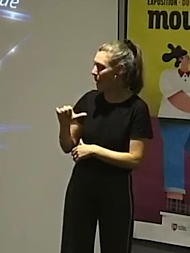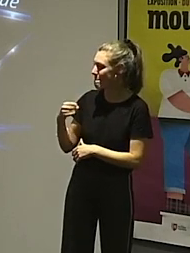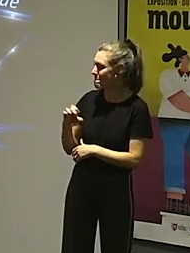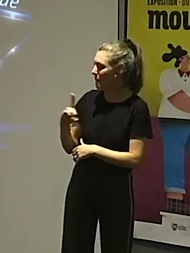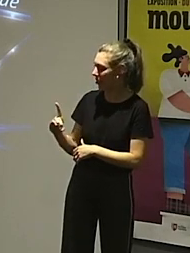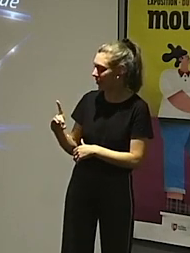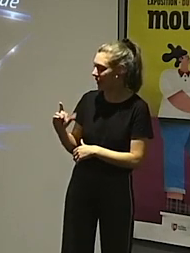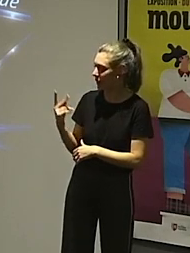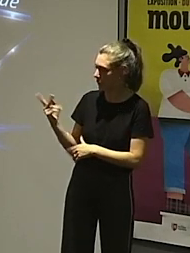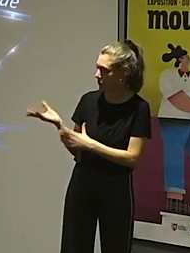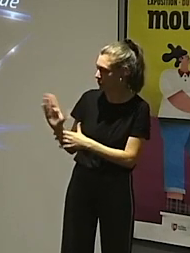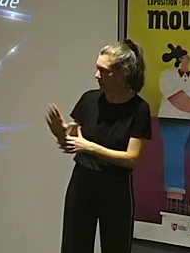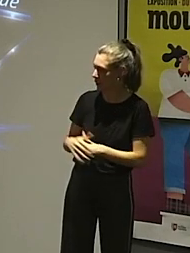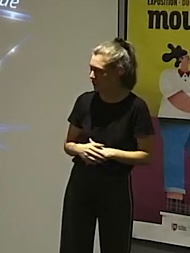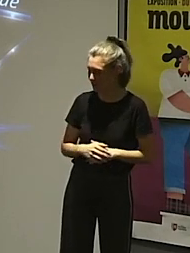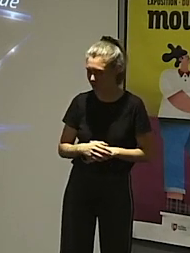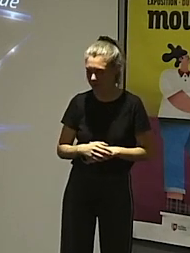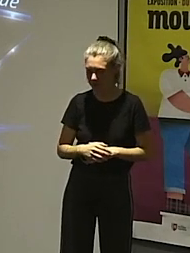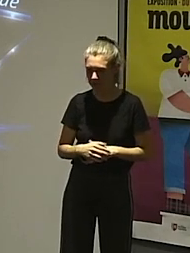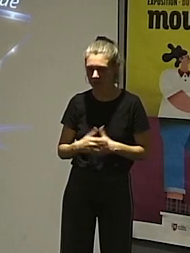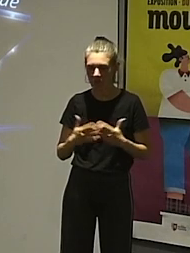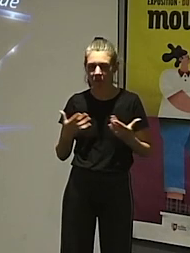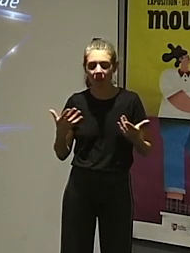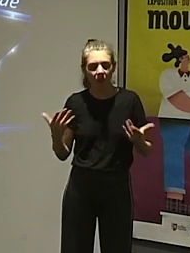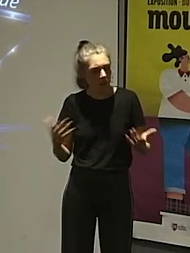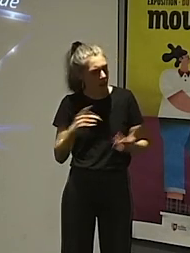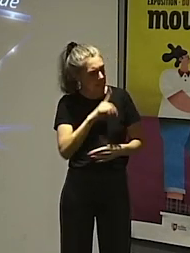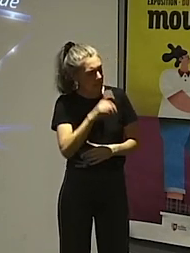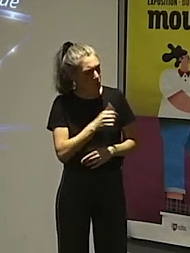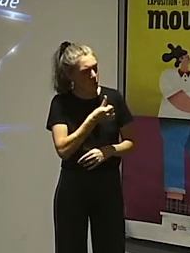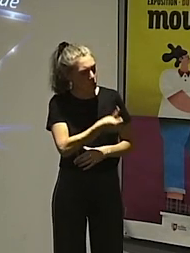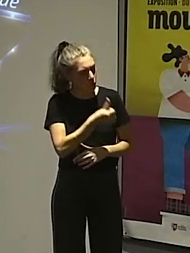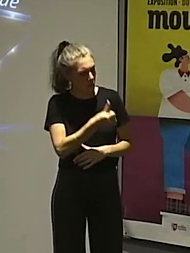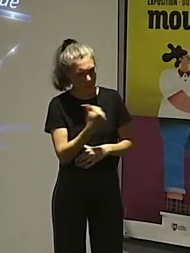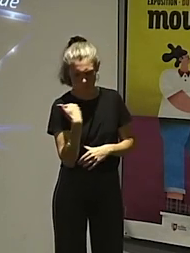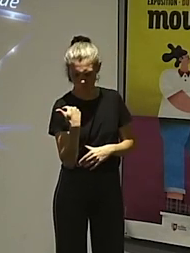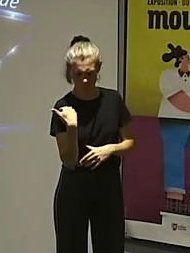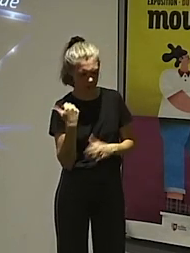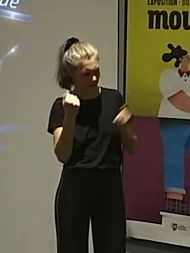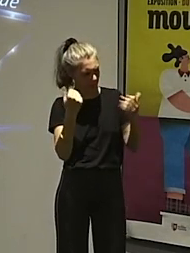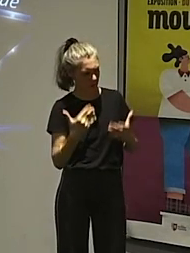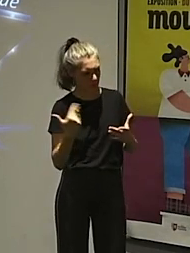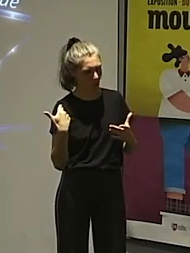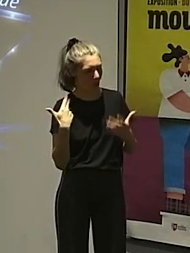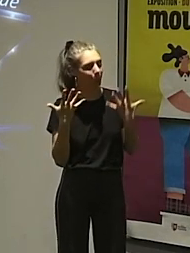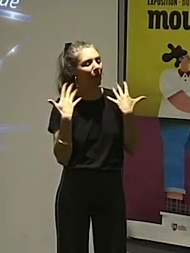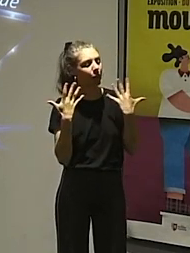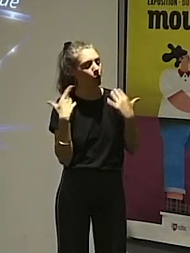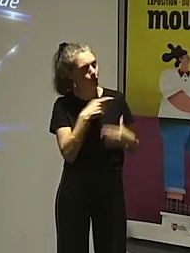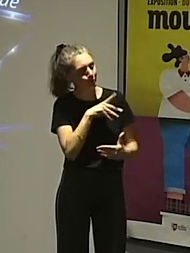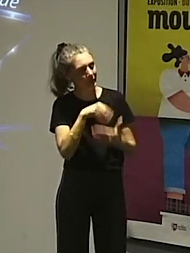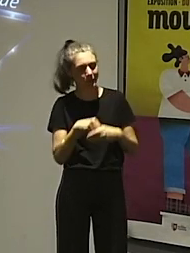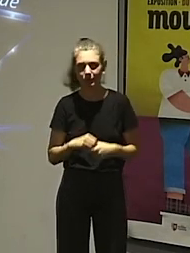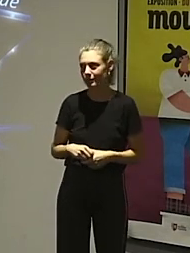cette témoignage, encore une fois. Et est-ce que tu as participé à un événement, là, au printemps ?